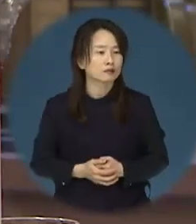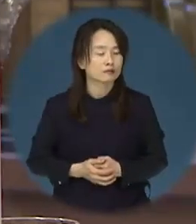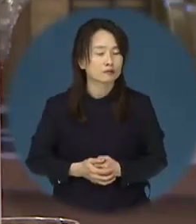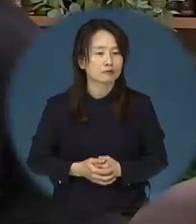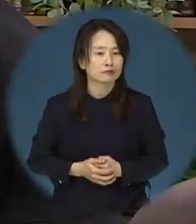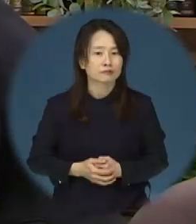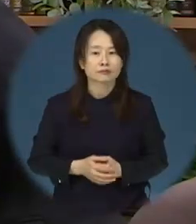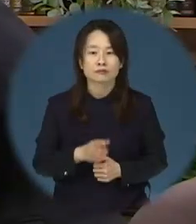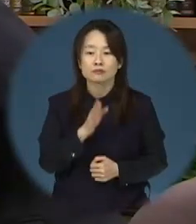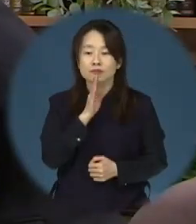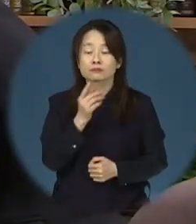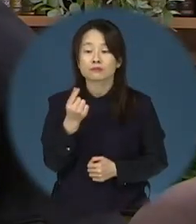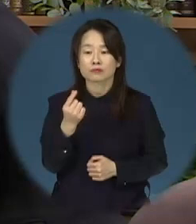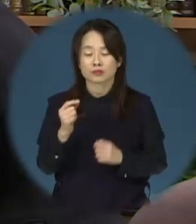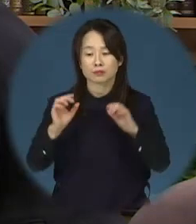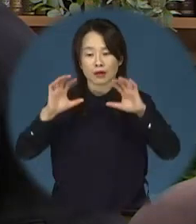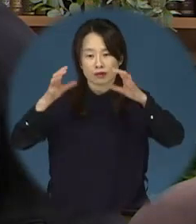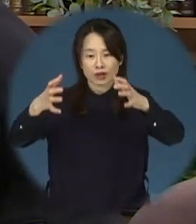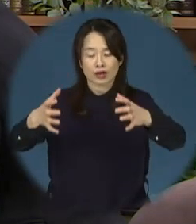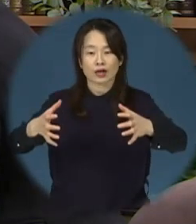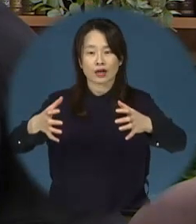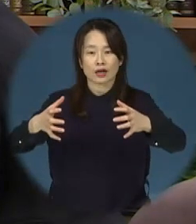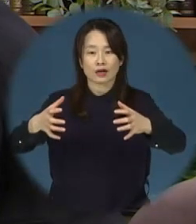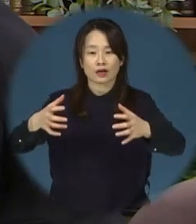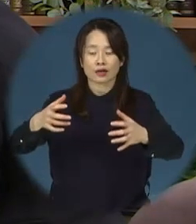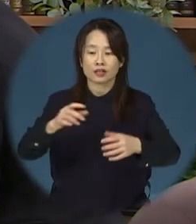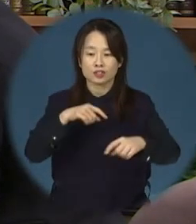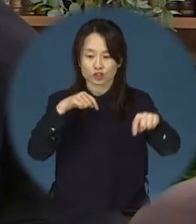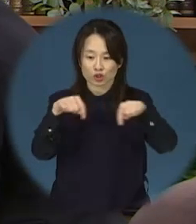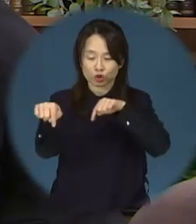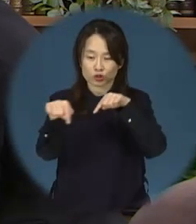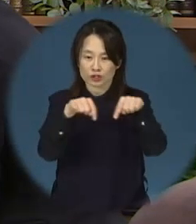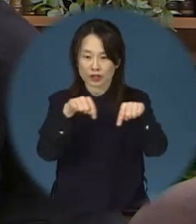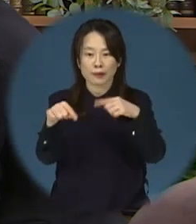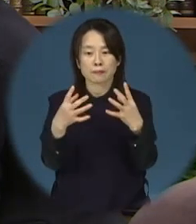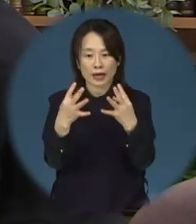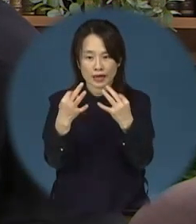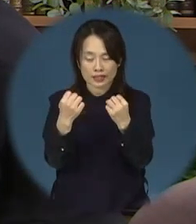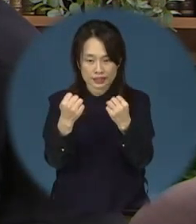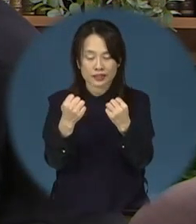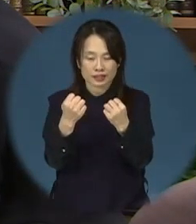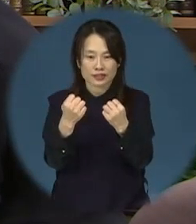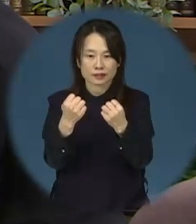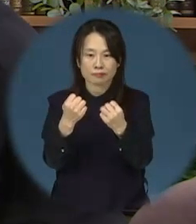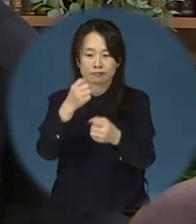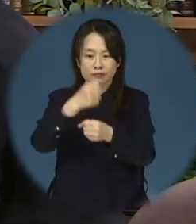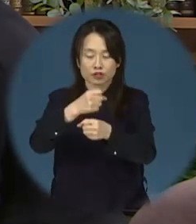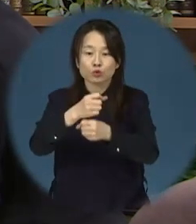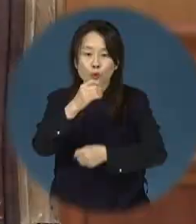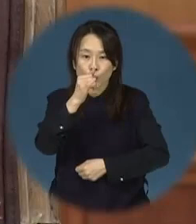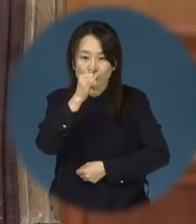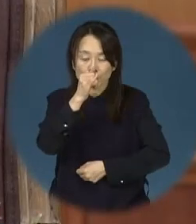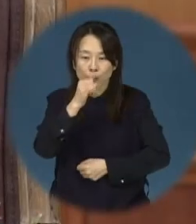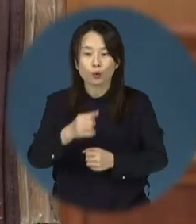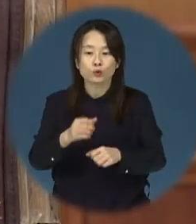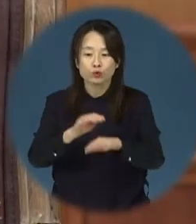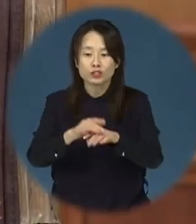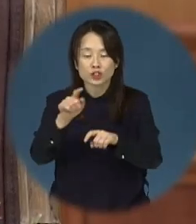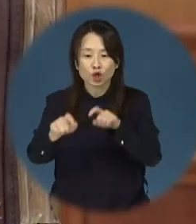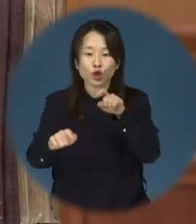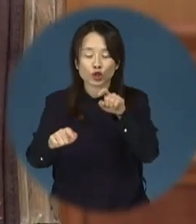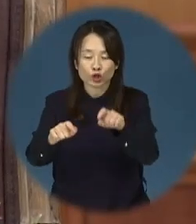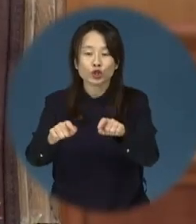네, 뭐 나라가 좀 그렇게 하려고 이렇게 정책을 많이 만들고 있다고 생각했고 그리고 많이